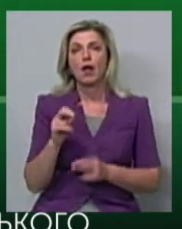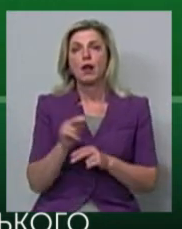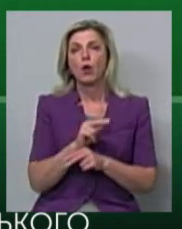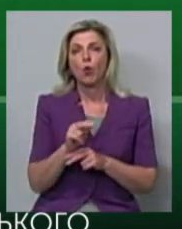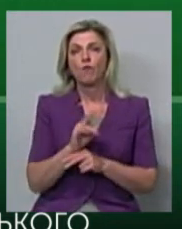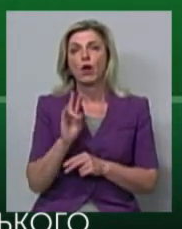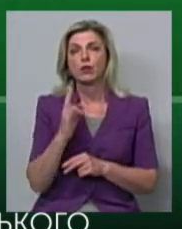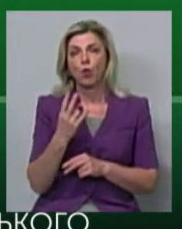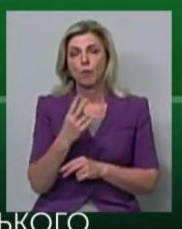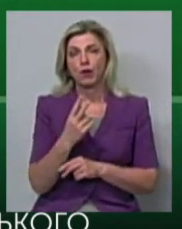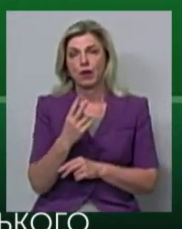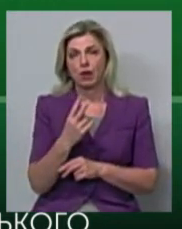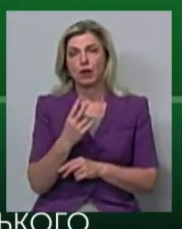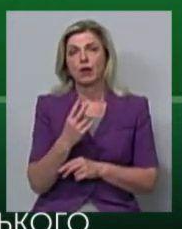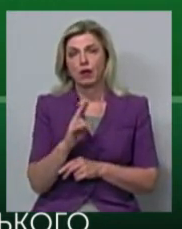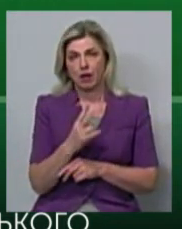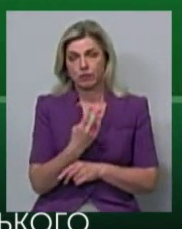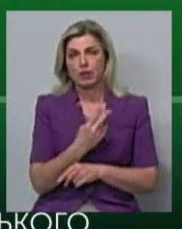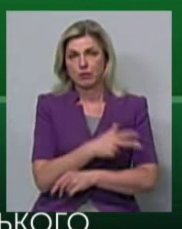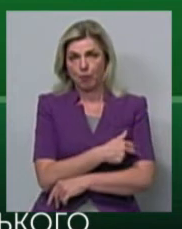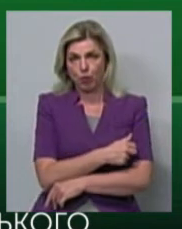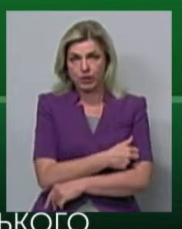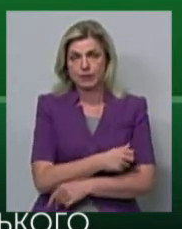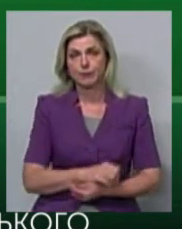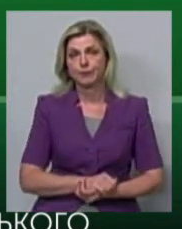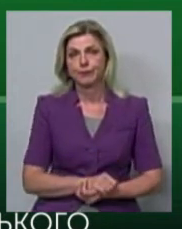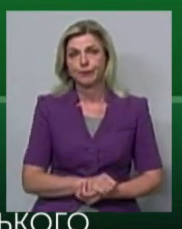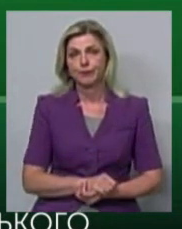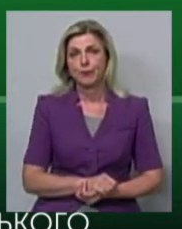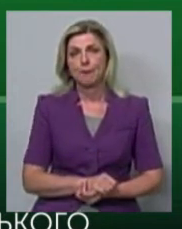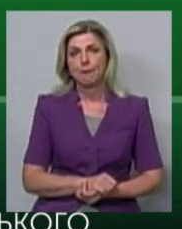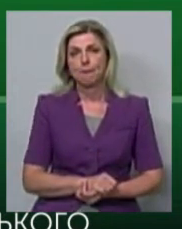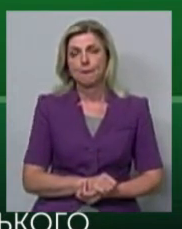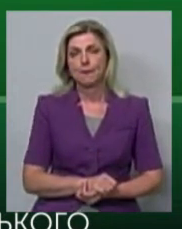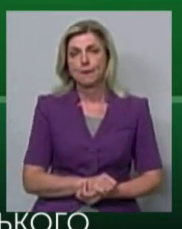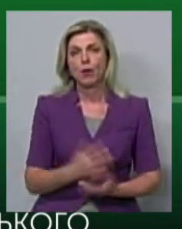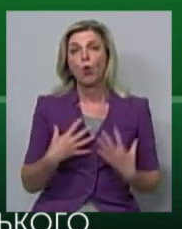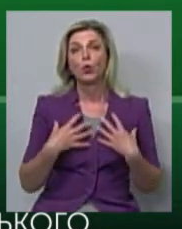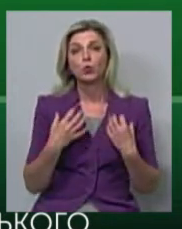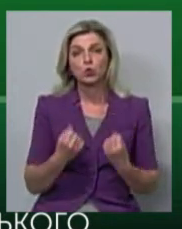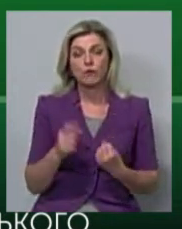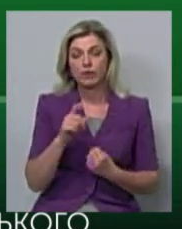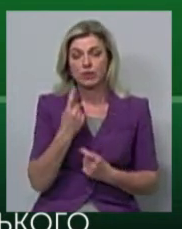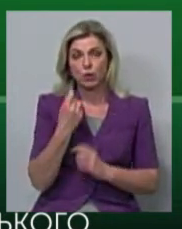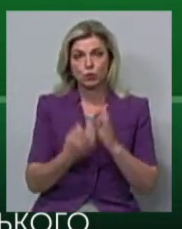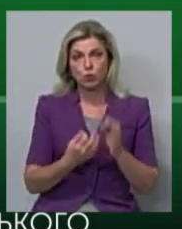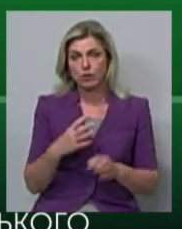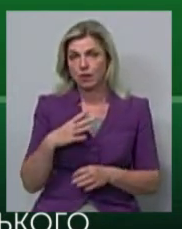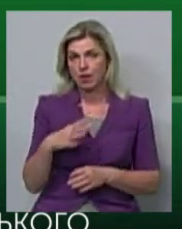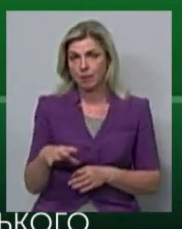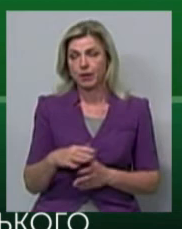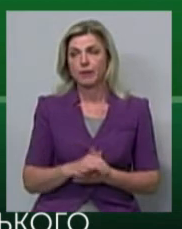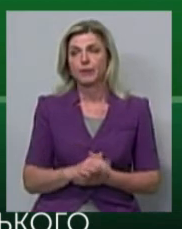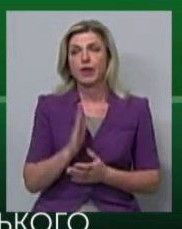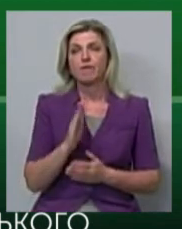Миколаївській обласній клінічній лікарні. Одужавших за неділю не було. В цілому закритих шкіл,